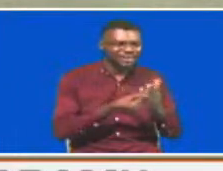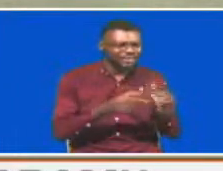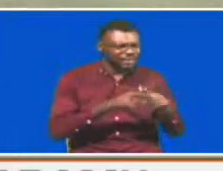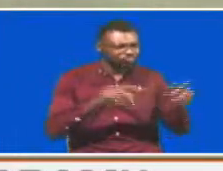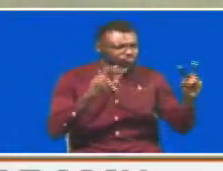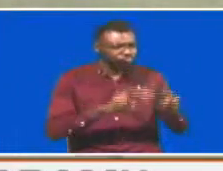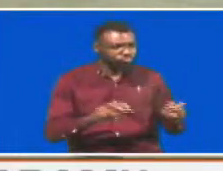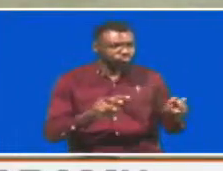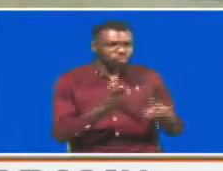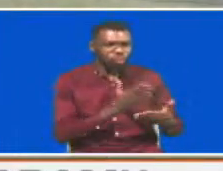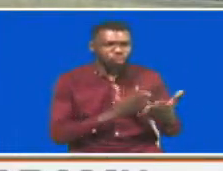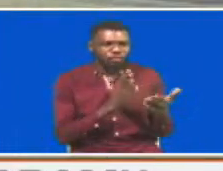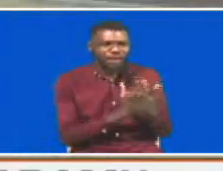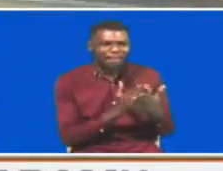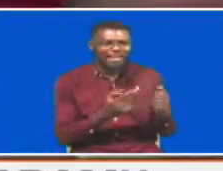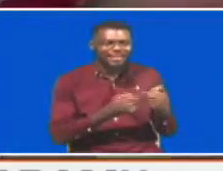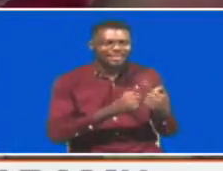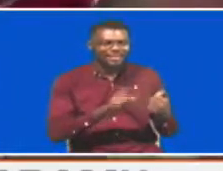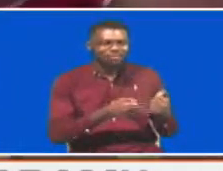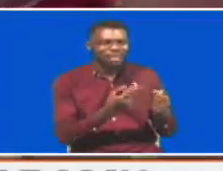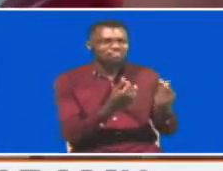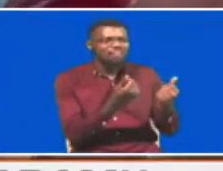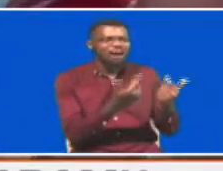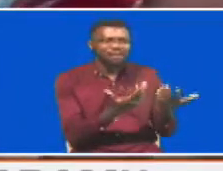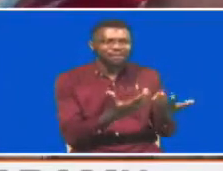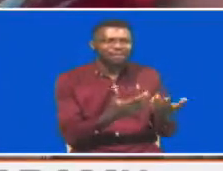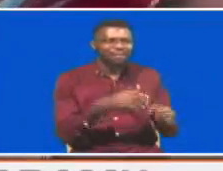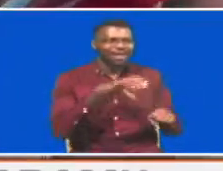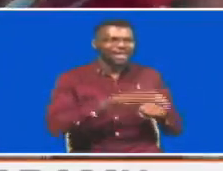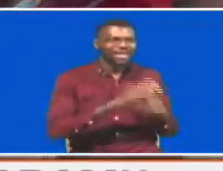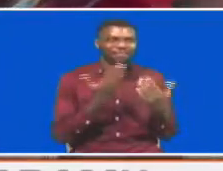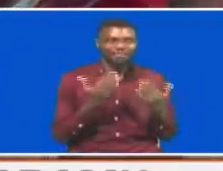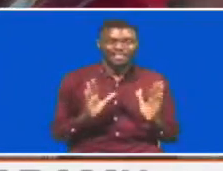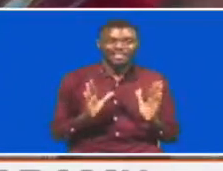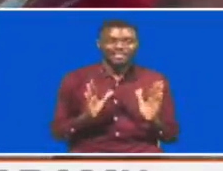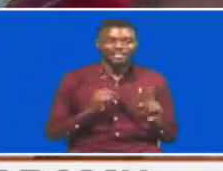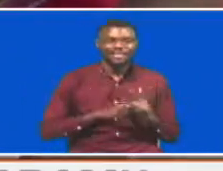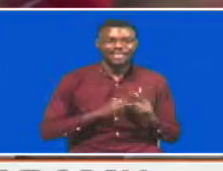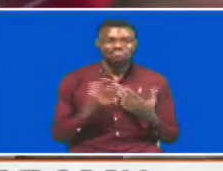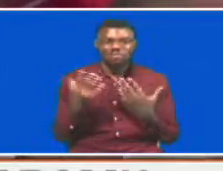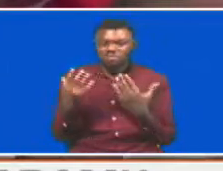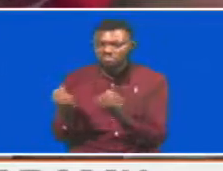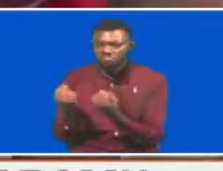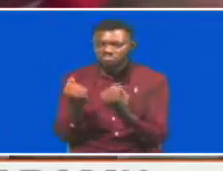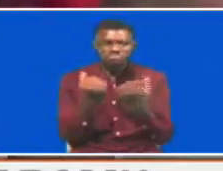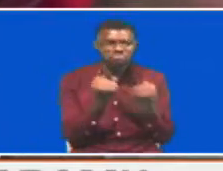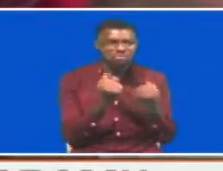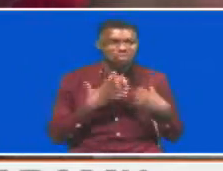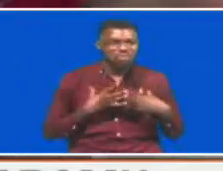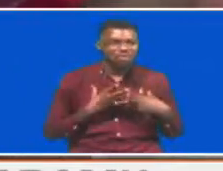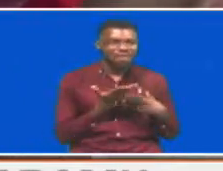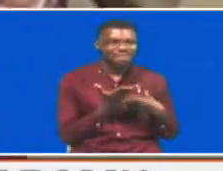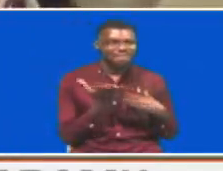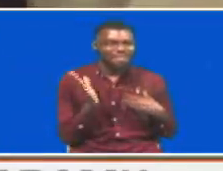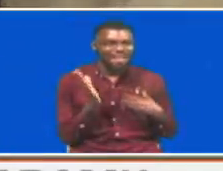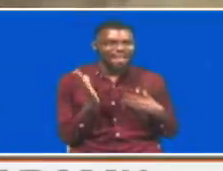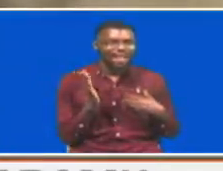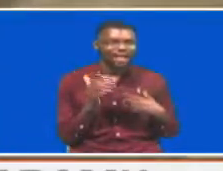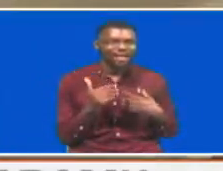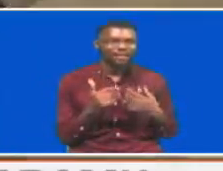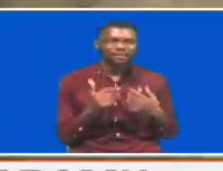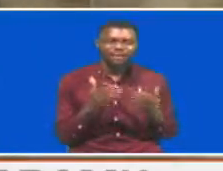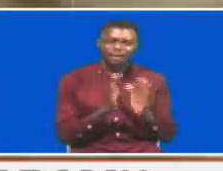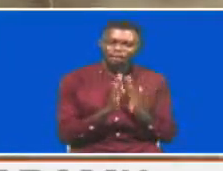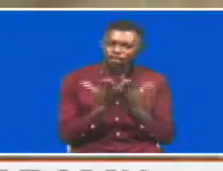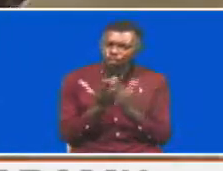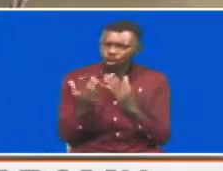pia kudhibitisha shilingi 6,000 zimepokelewa. Wakati wa kukamatwa, maafisa hao walikuwa wanamiliki